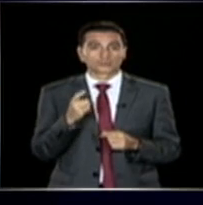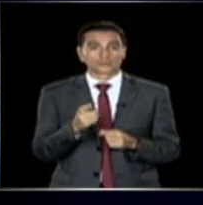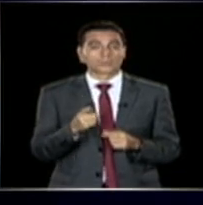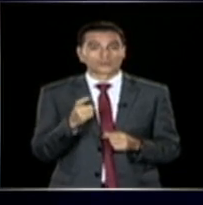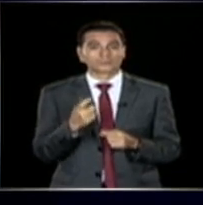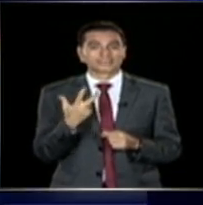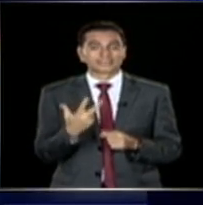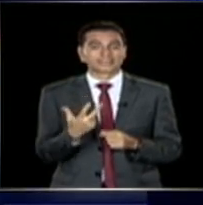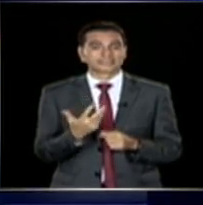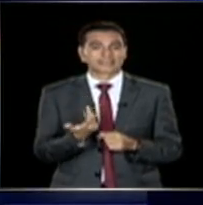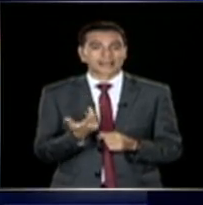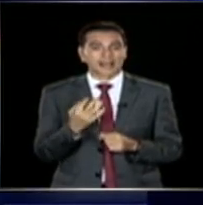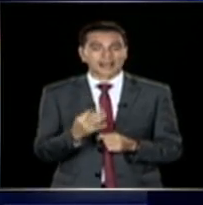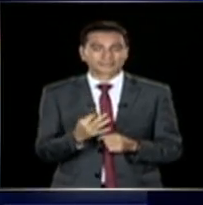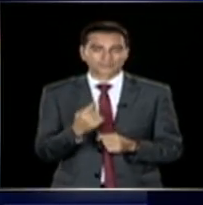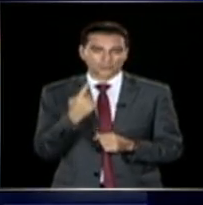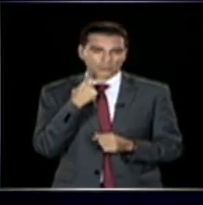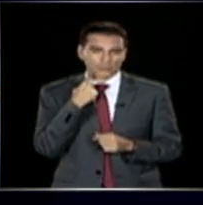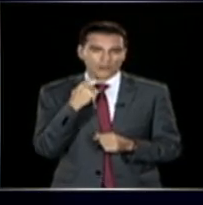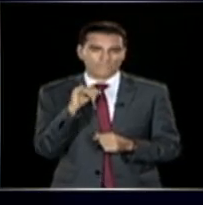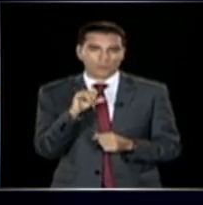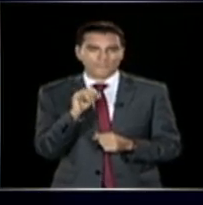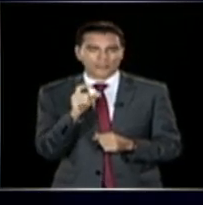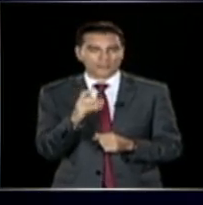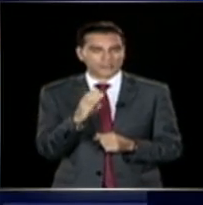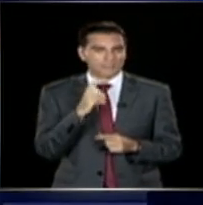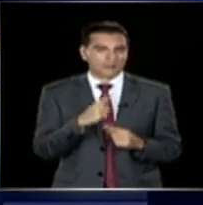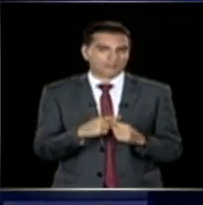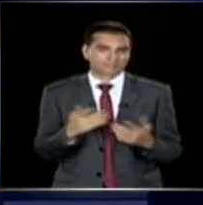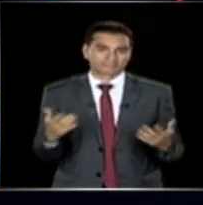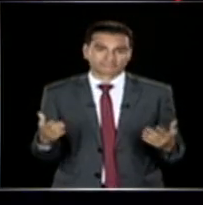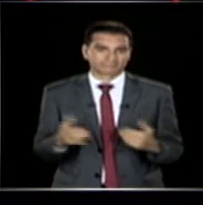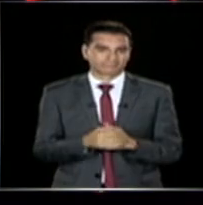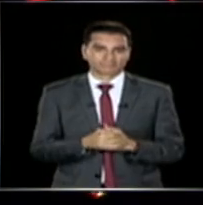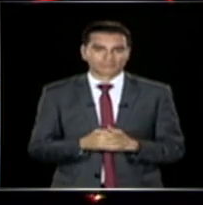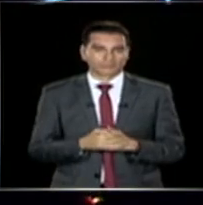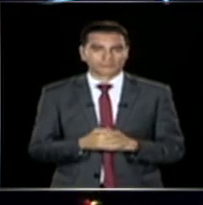هاتريك ازاي؟ خسارة يا مؤمن. إجابة خاطئة.